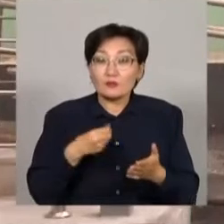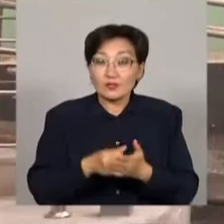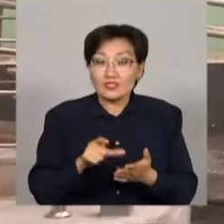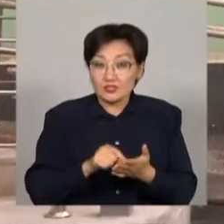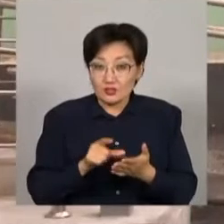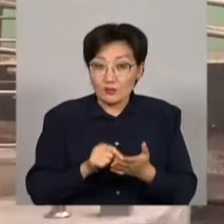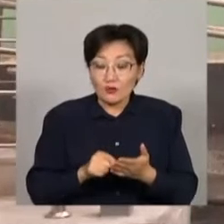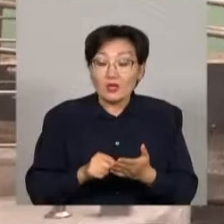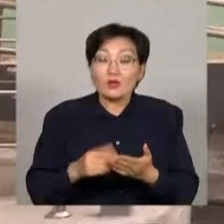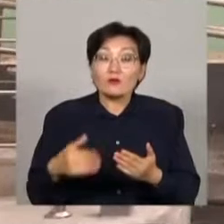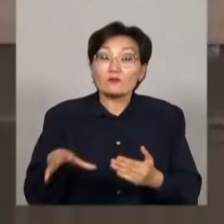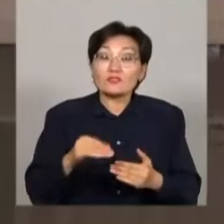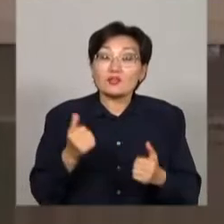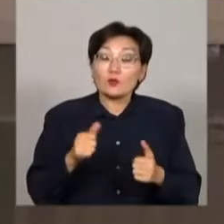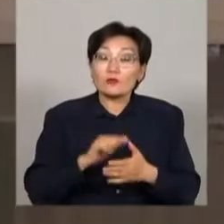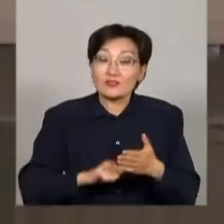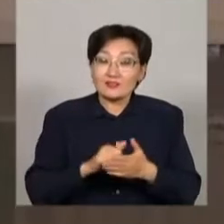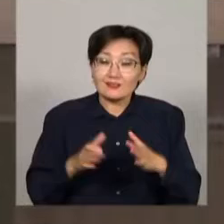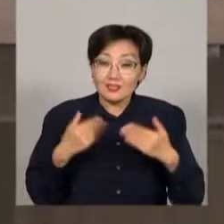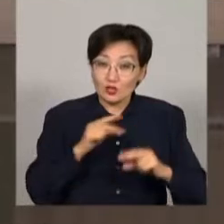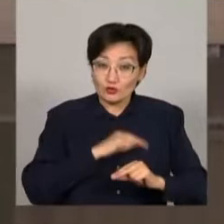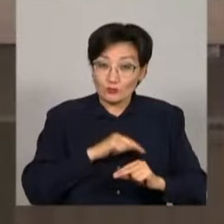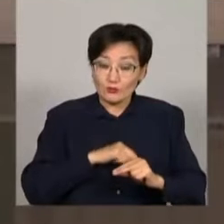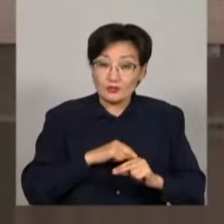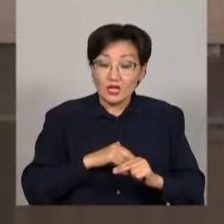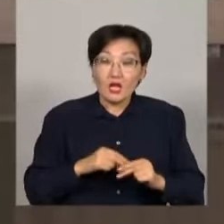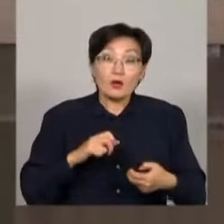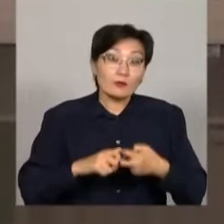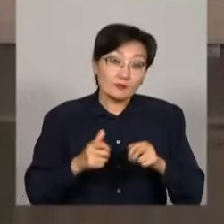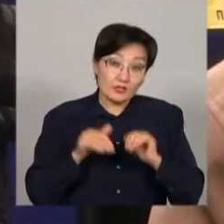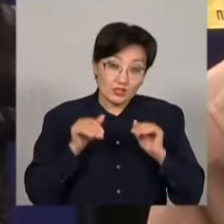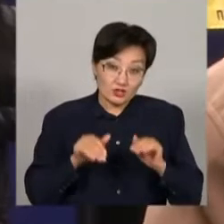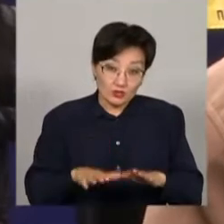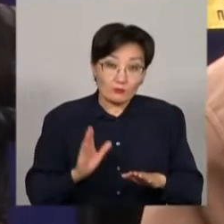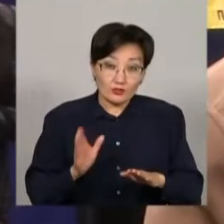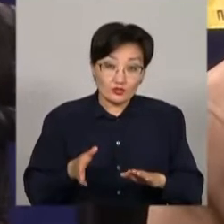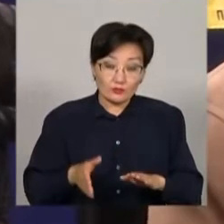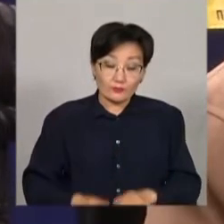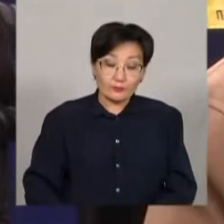годами. Оправдание у всех одно – нет работы. Впрочем, проблема решаема.